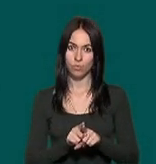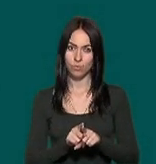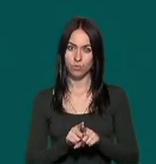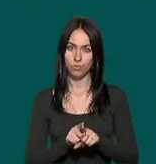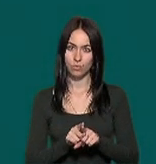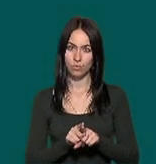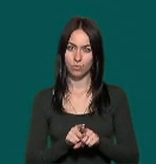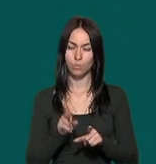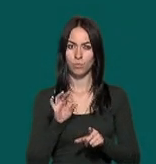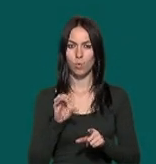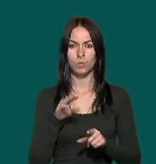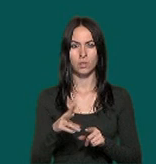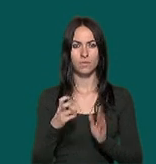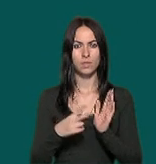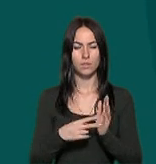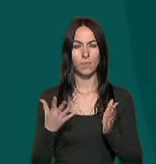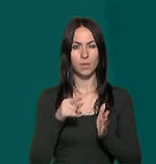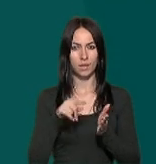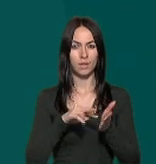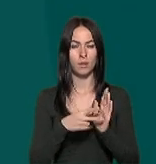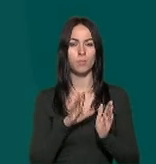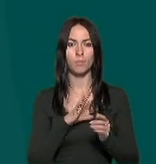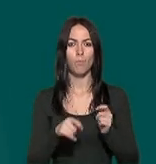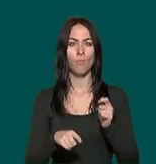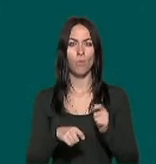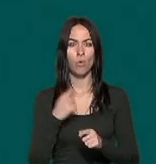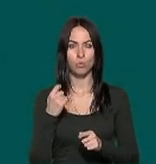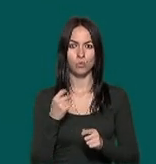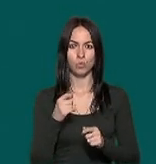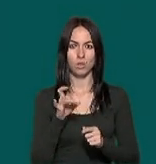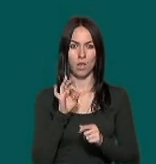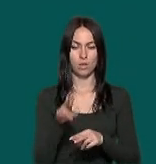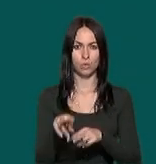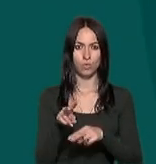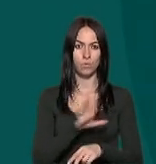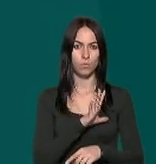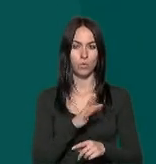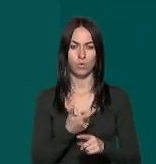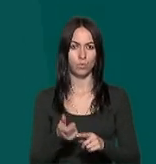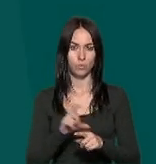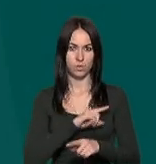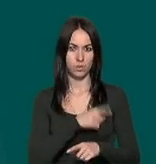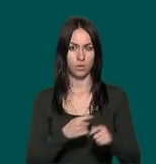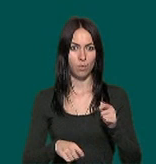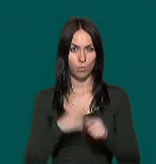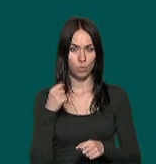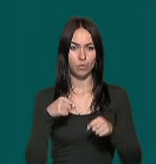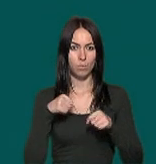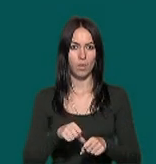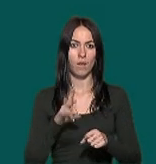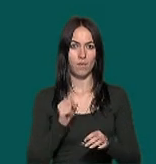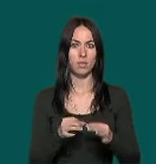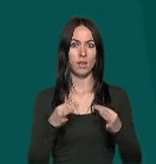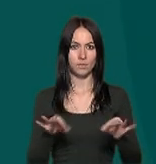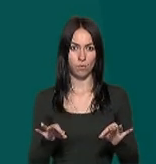статті 6. Які полягали у порушенні розумних строків тримання під вартою, тобто порушення прав на свободи,